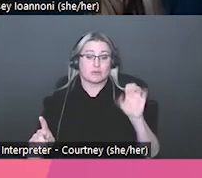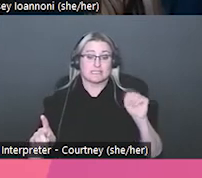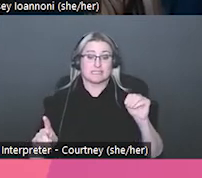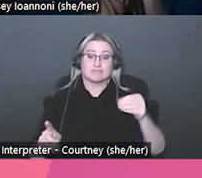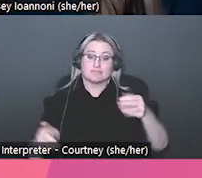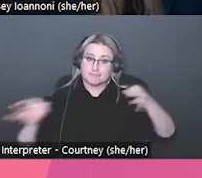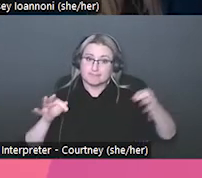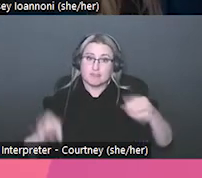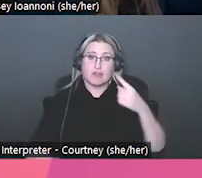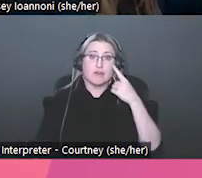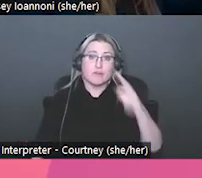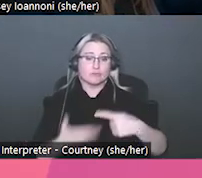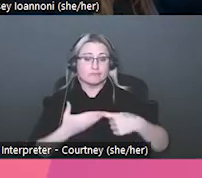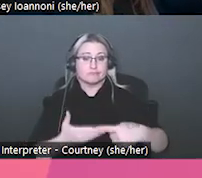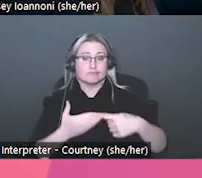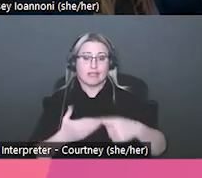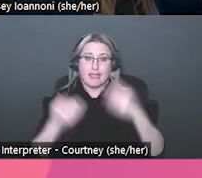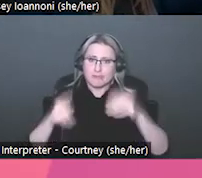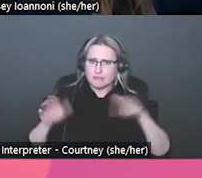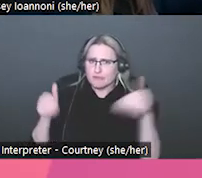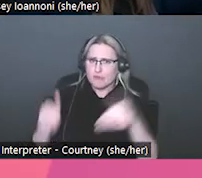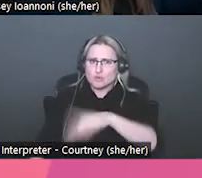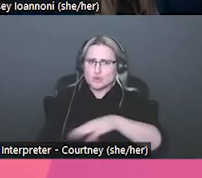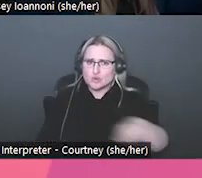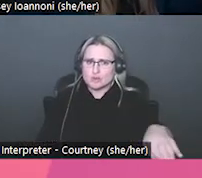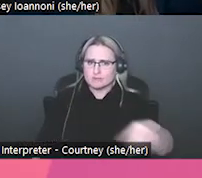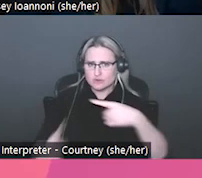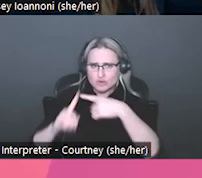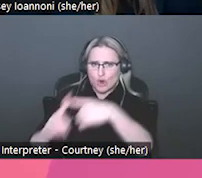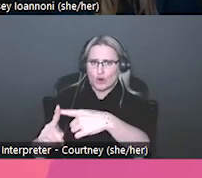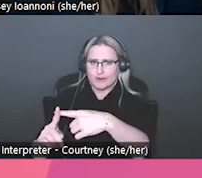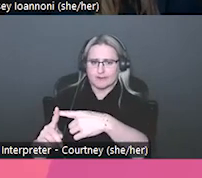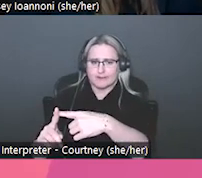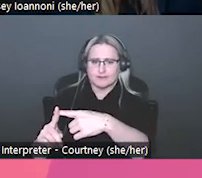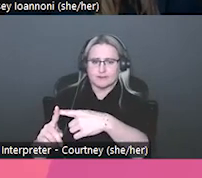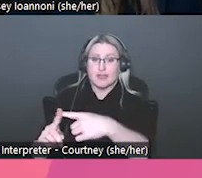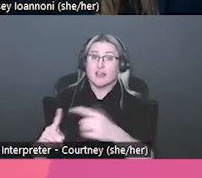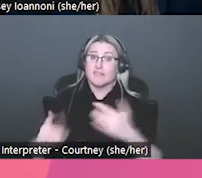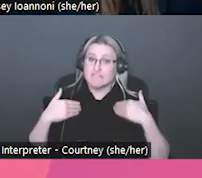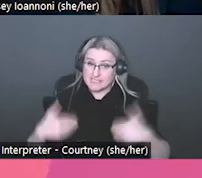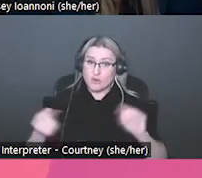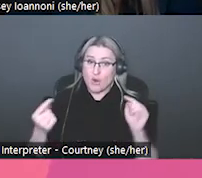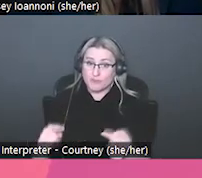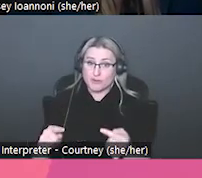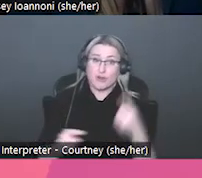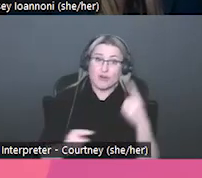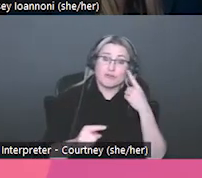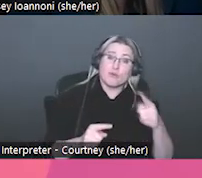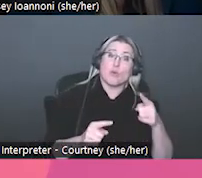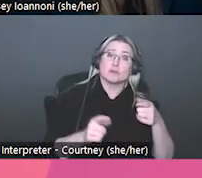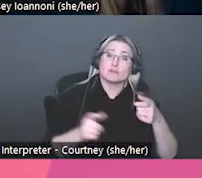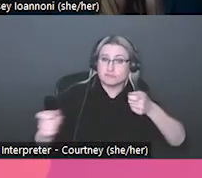L'obésité, l'épidémie d'obésité chez les enfants fait en sorte qu'ils sont des cibles de pratiques réglementaires qui sont souvent